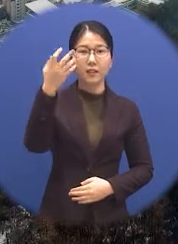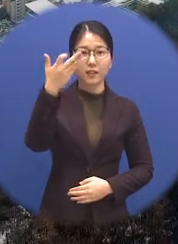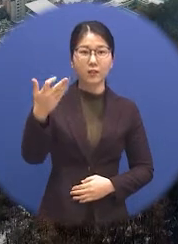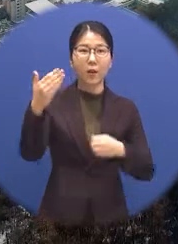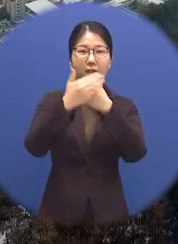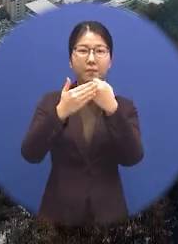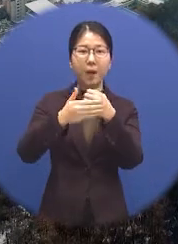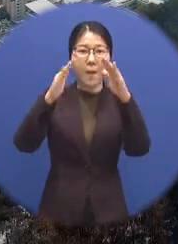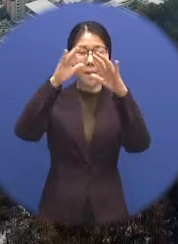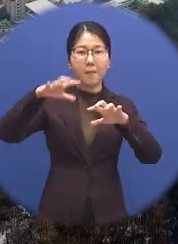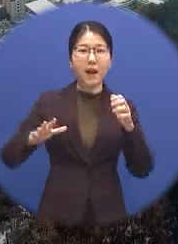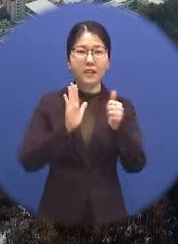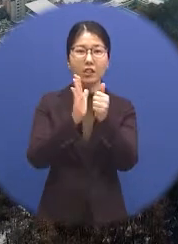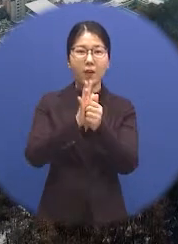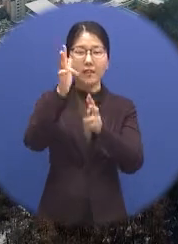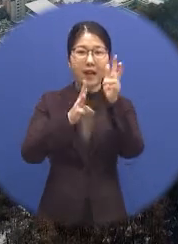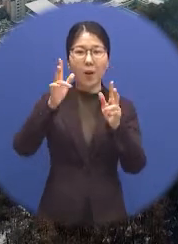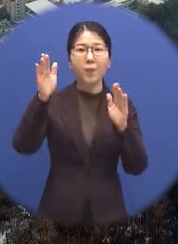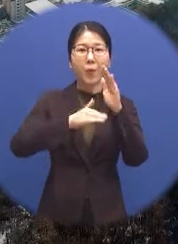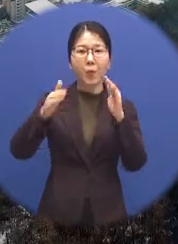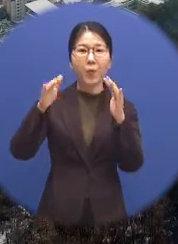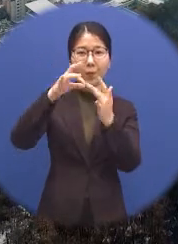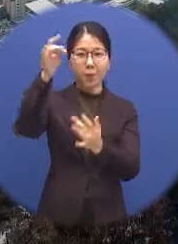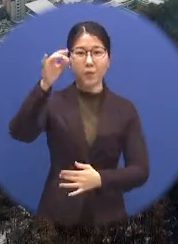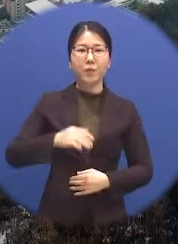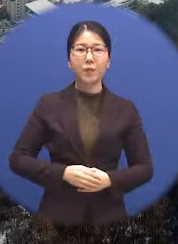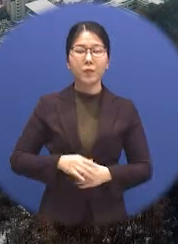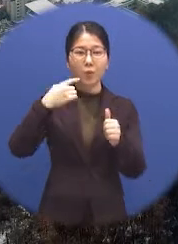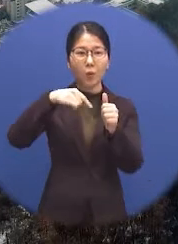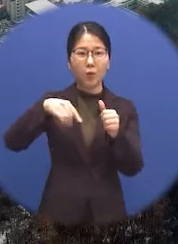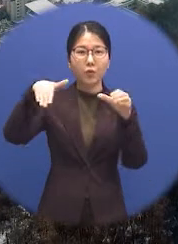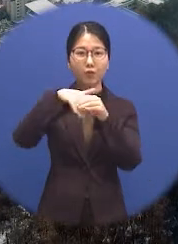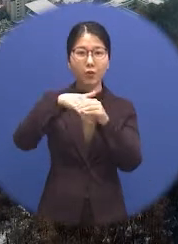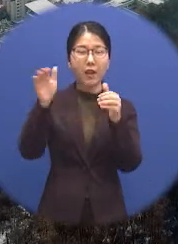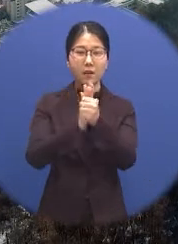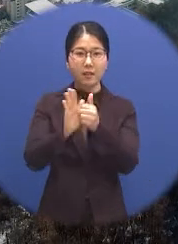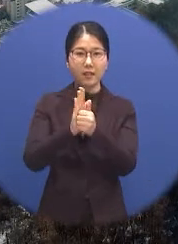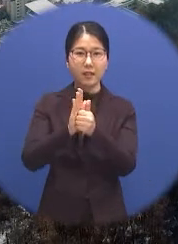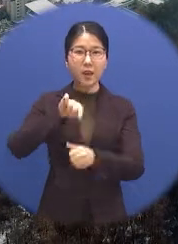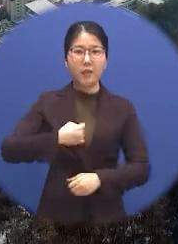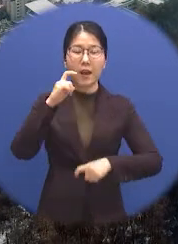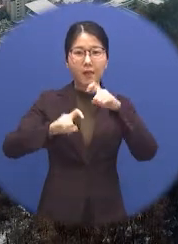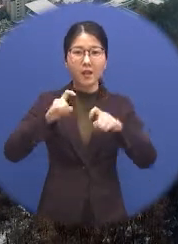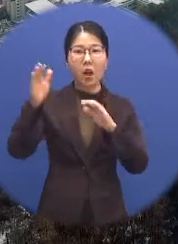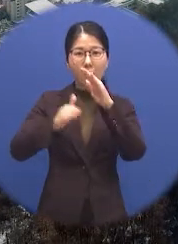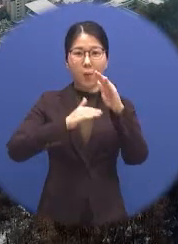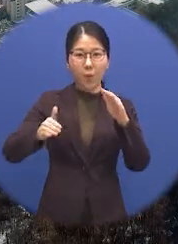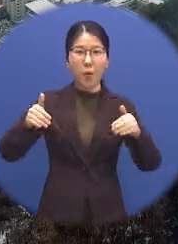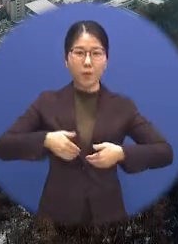2019년 은평마을 지원 사업을 공모합니다. 교육, 문화, 돌봄 등 자발성과